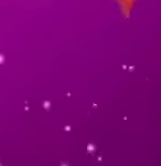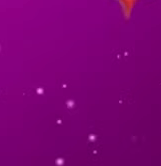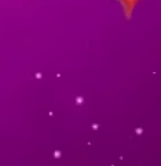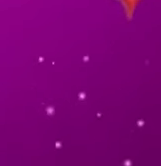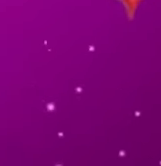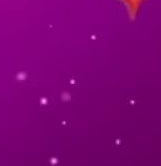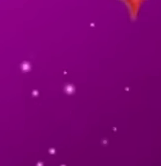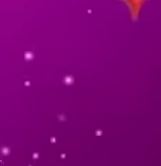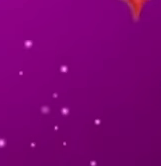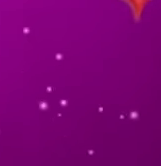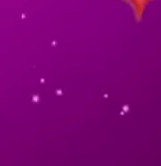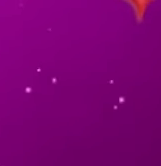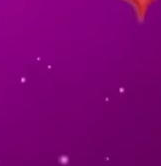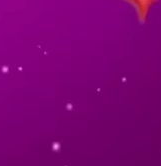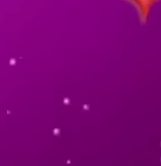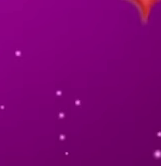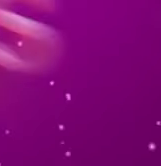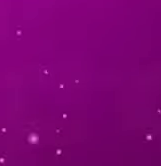your details.